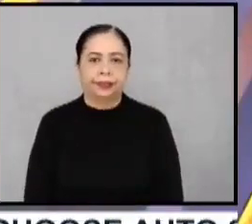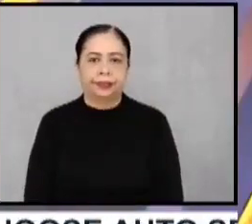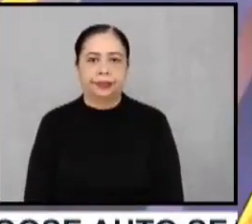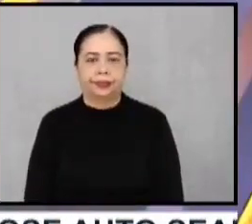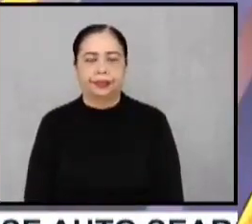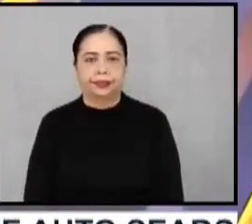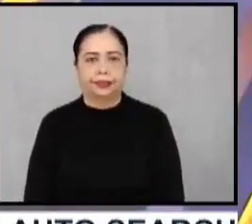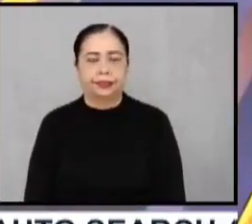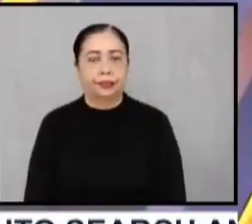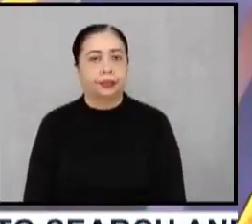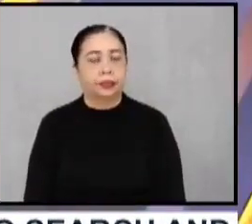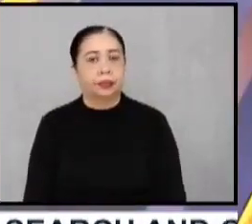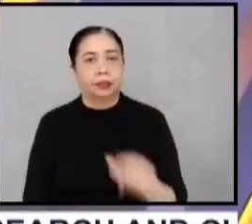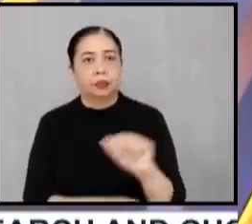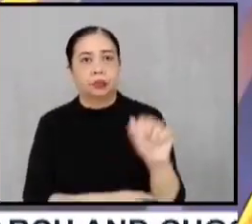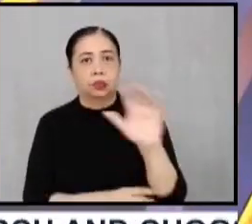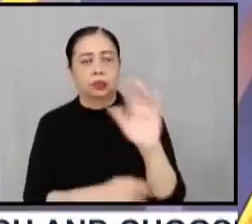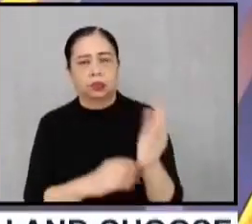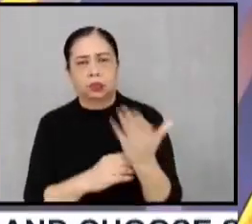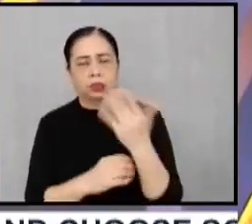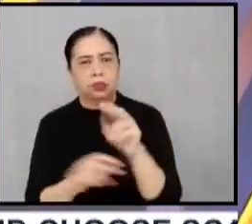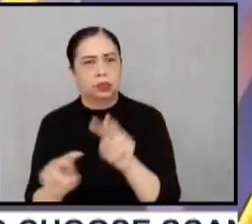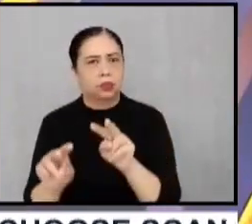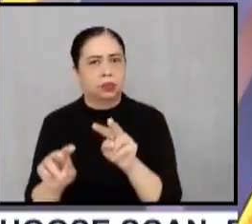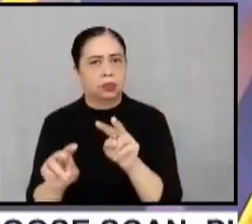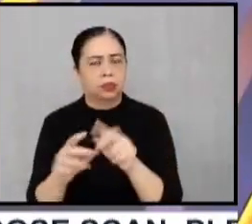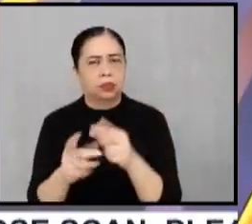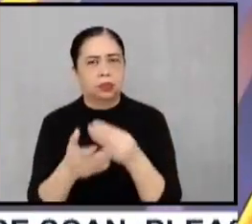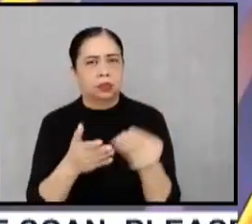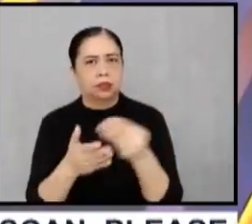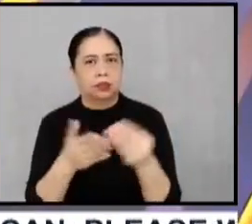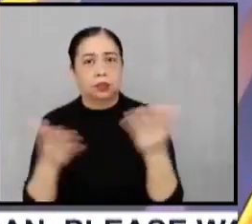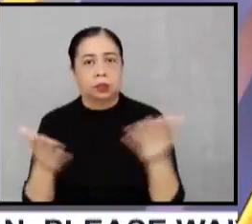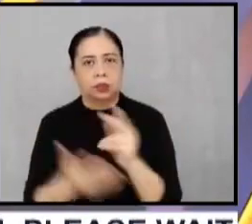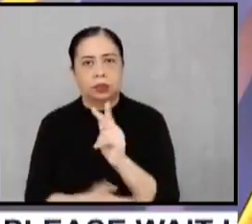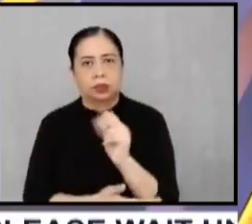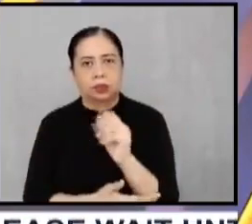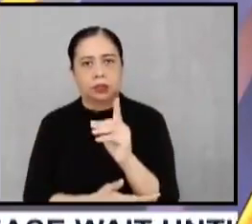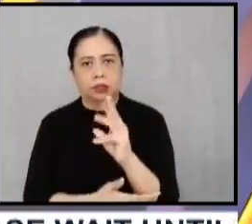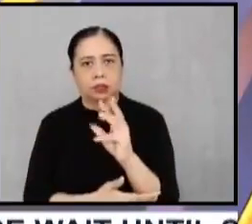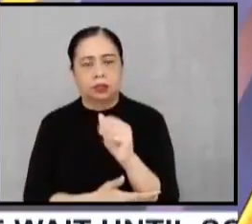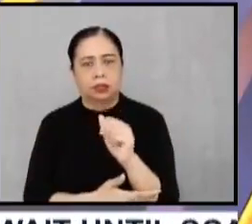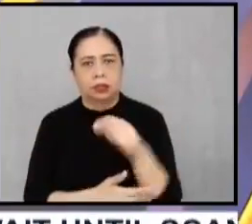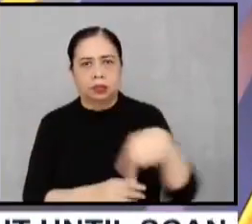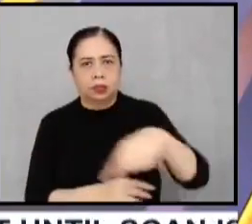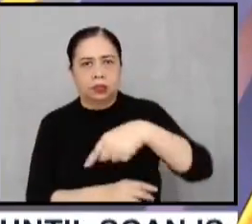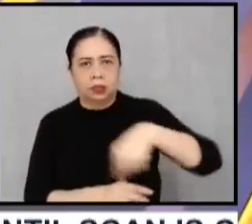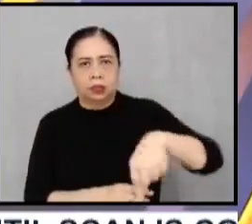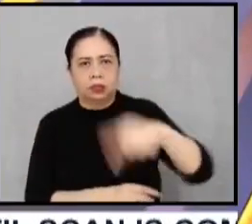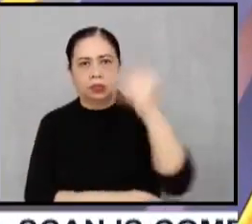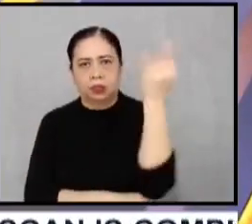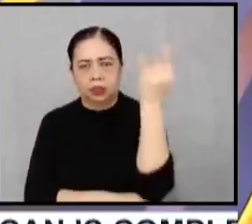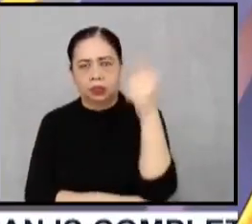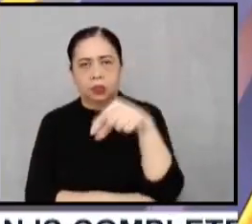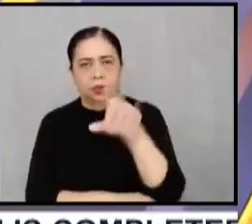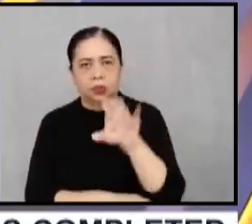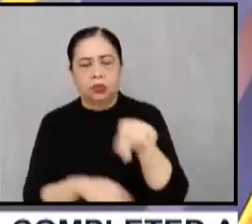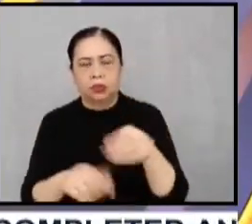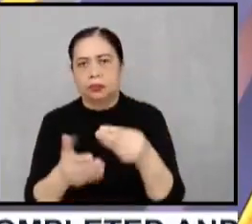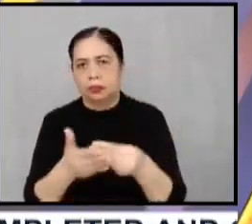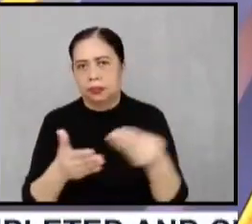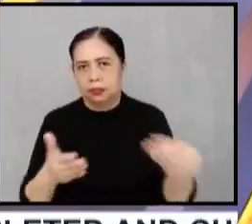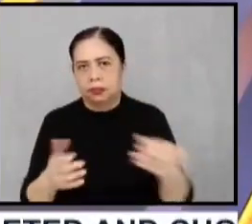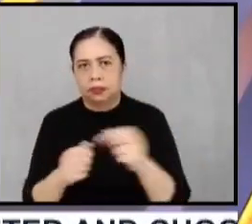Madaling araw pa lang ay nag-aabang na mga mamimili sa Kadiwa Store sa Elliptical Road sa Quezon City. Dito lang kasi sila makabibili ng